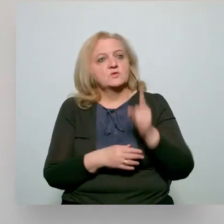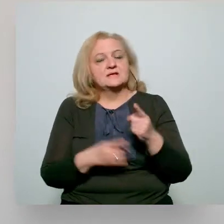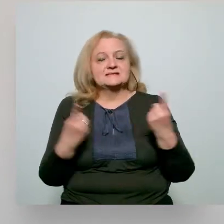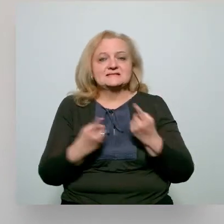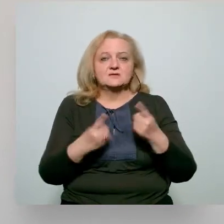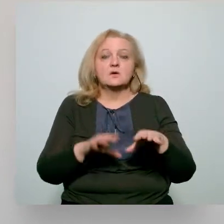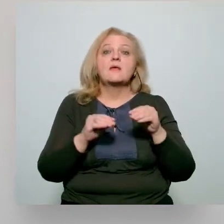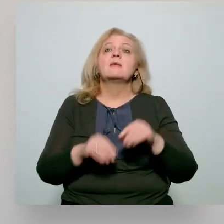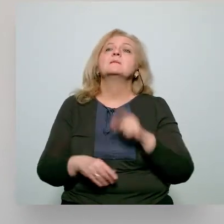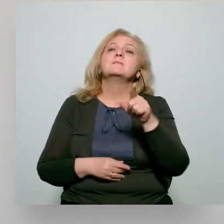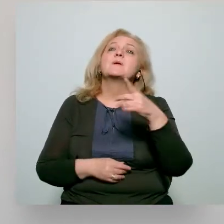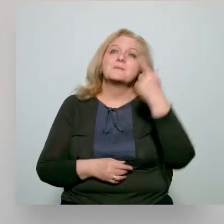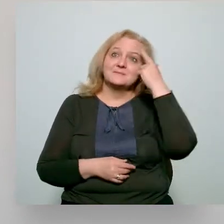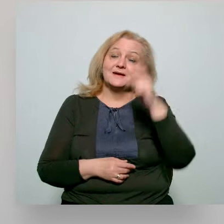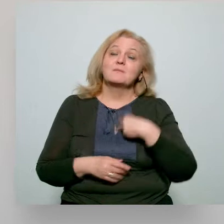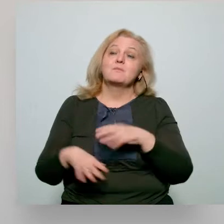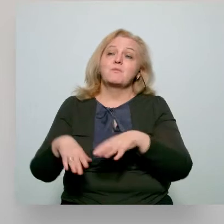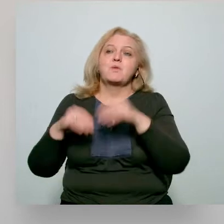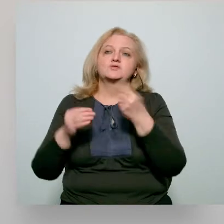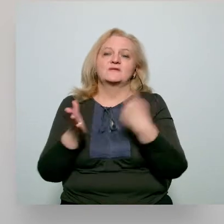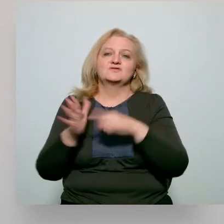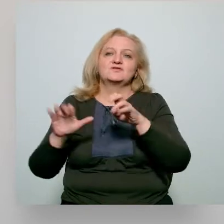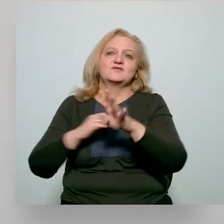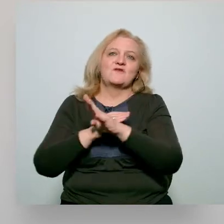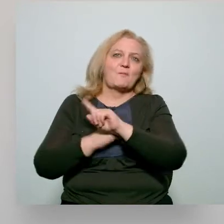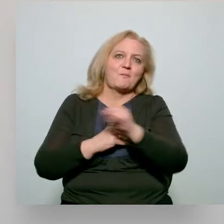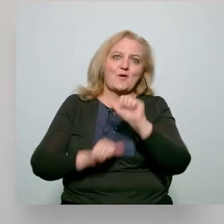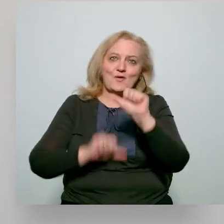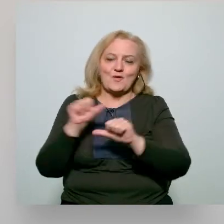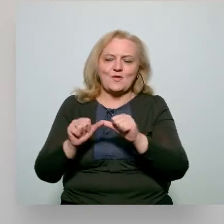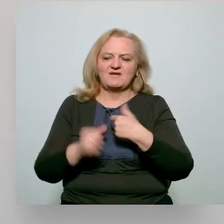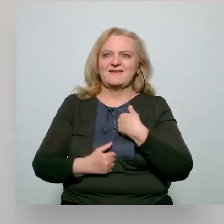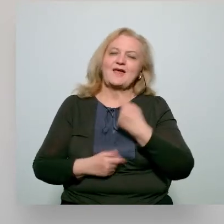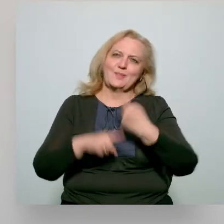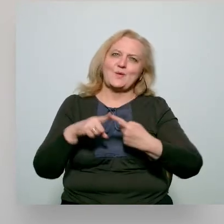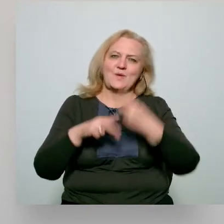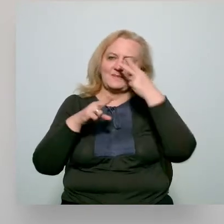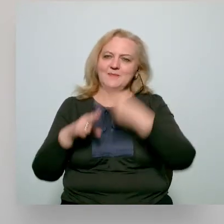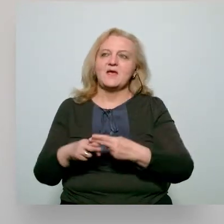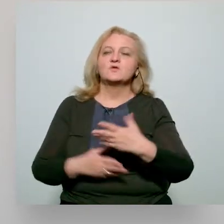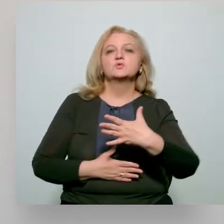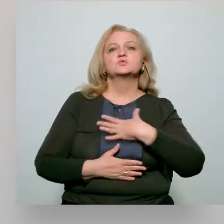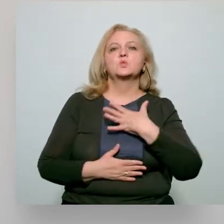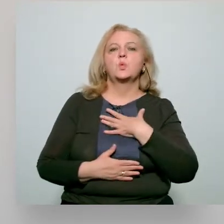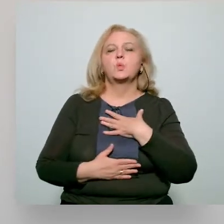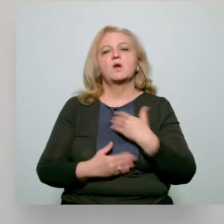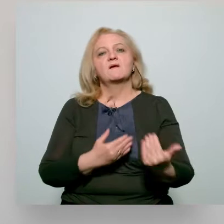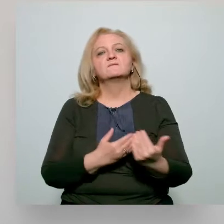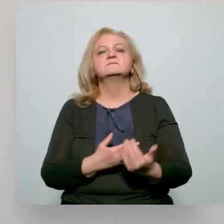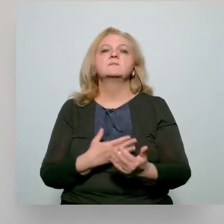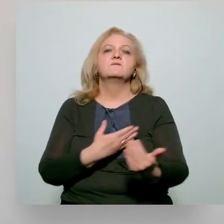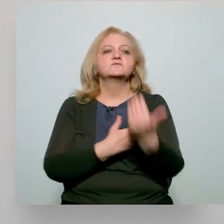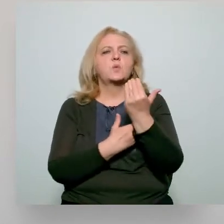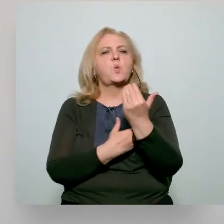Jeżeli na początku lat 90. miałam bardzo naiwne podejście, kiedy mi się wydawało, że na wschodzie, w tej